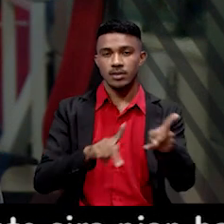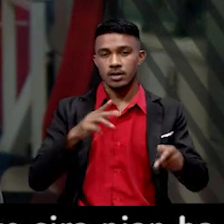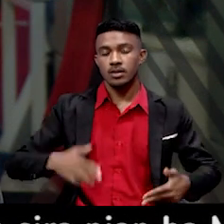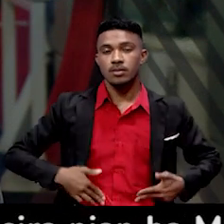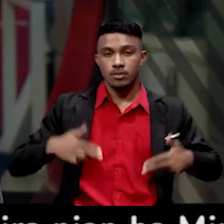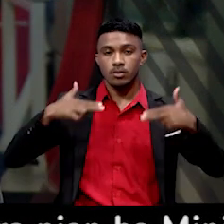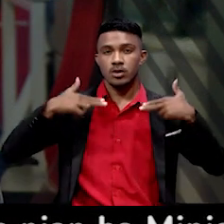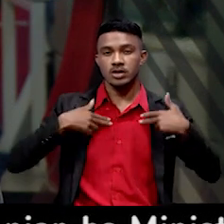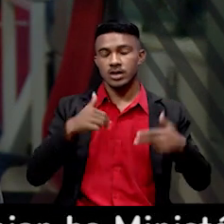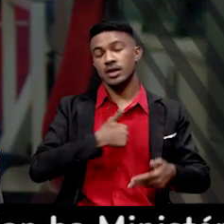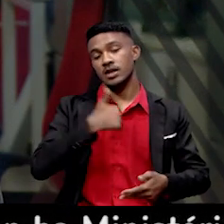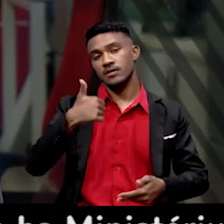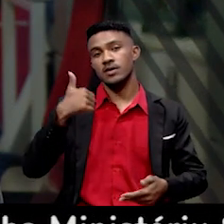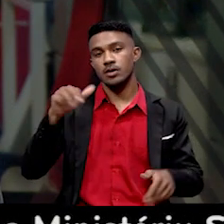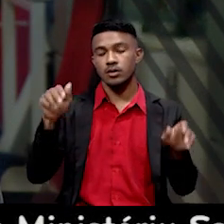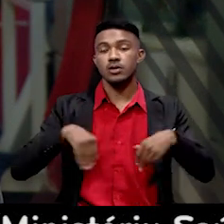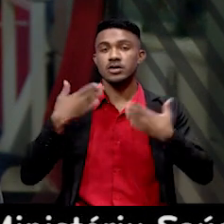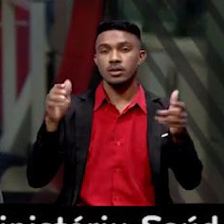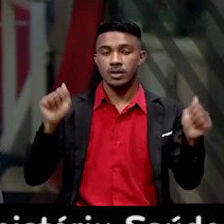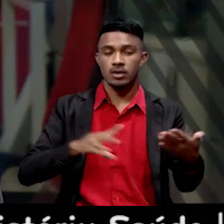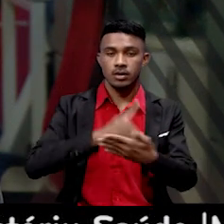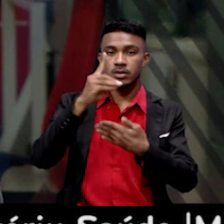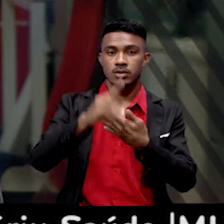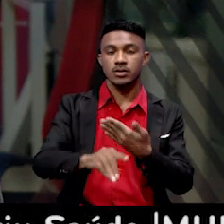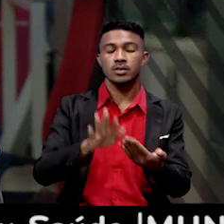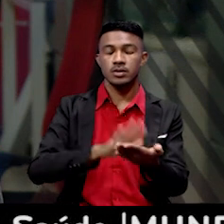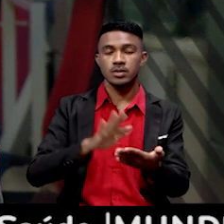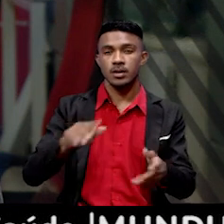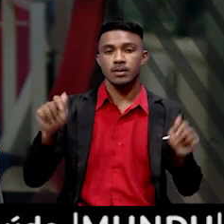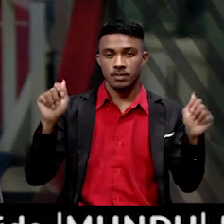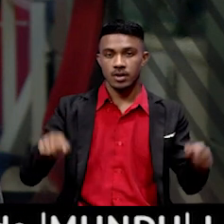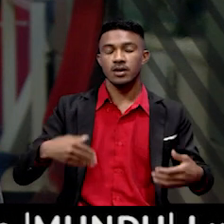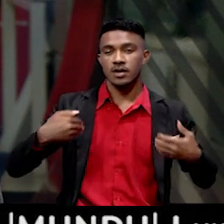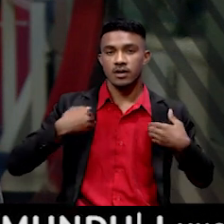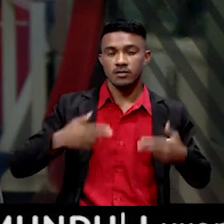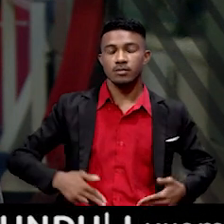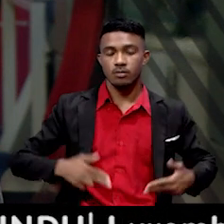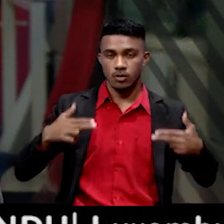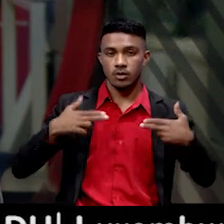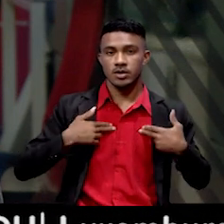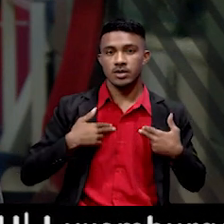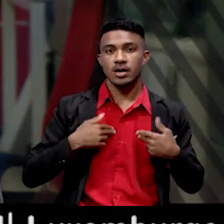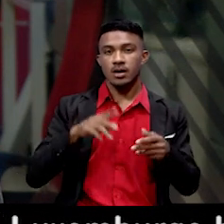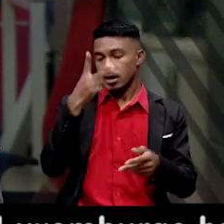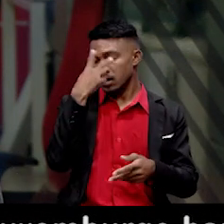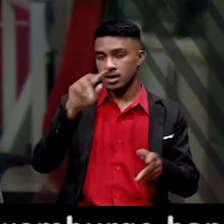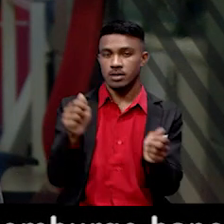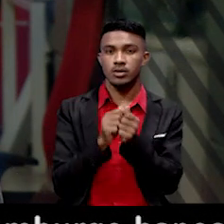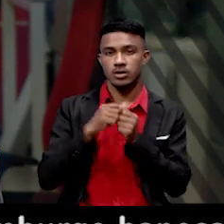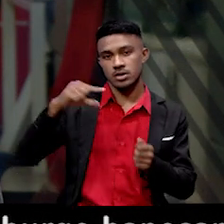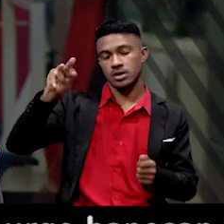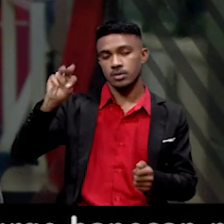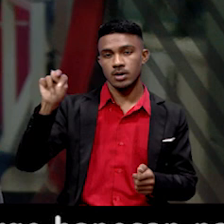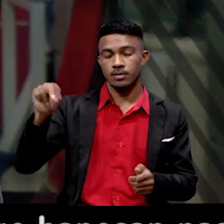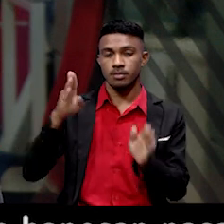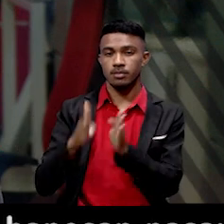ba individu ne rasik uin satu desenvolve graça ne ho dia falling ba moris ne. Tur mita kompanya reportaje ne be ke pejemen per